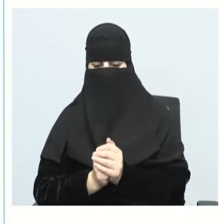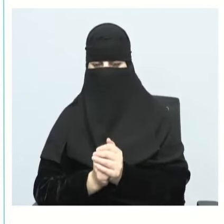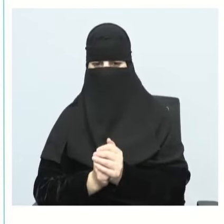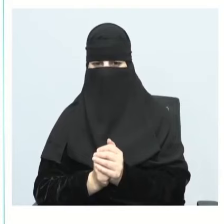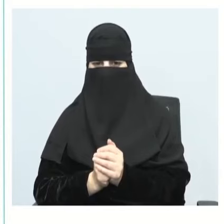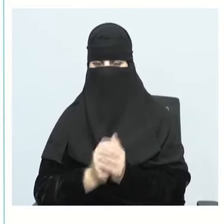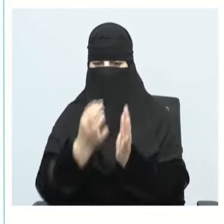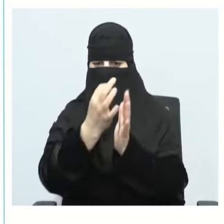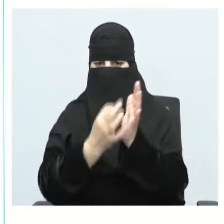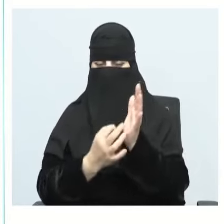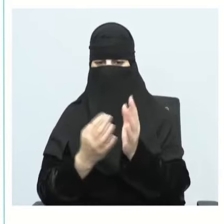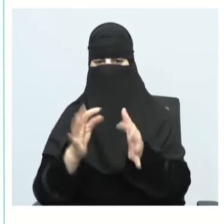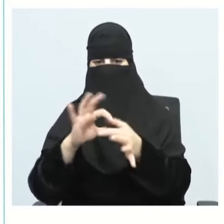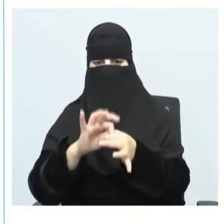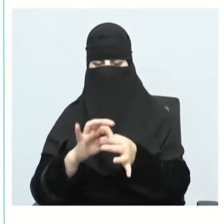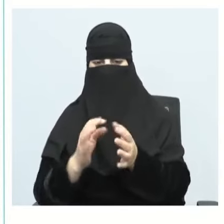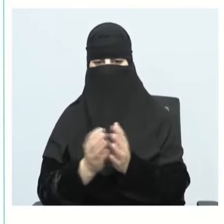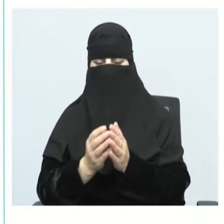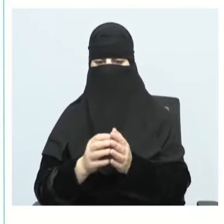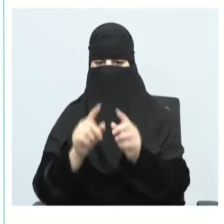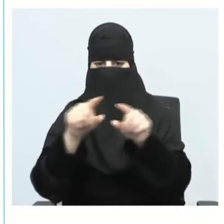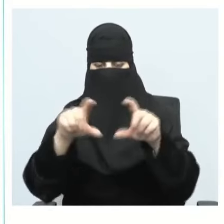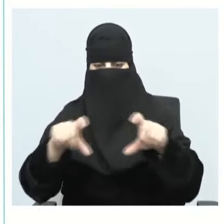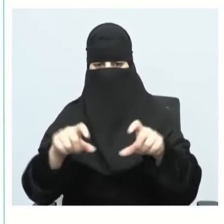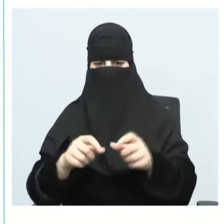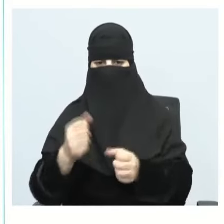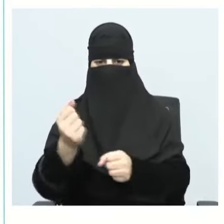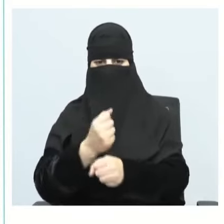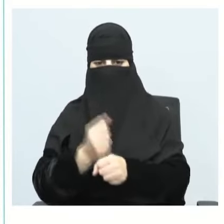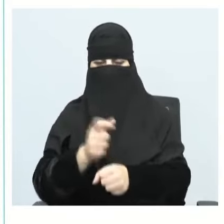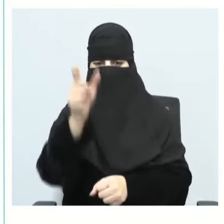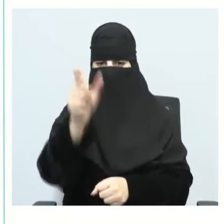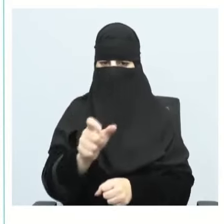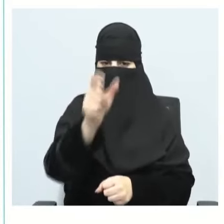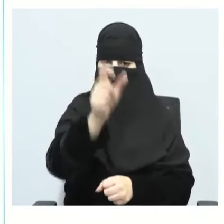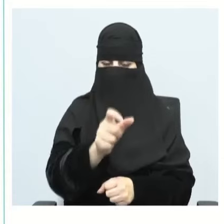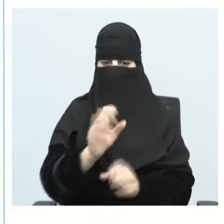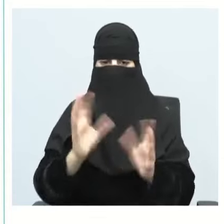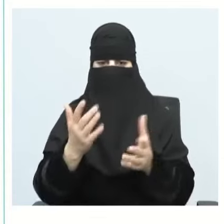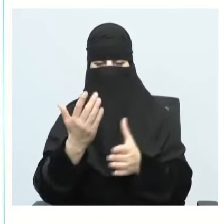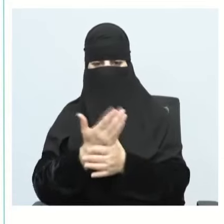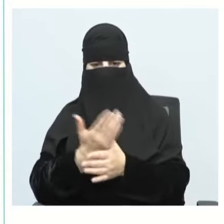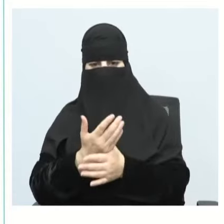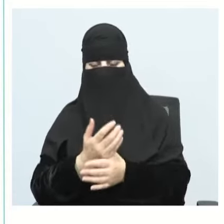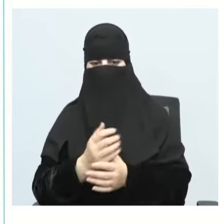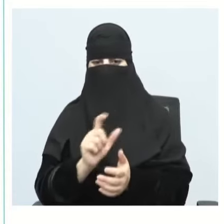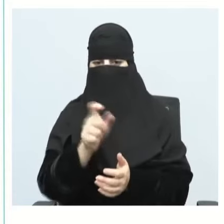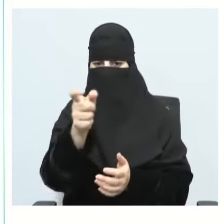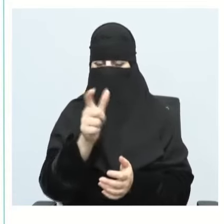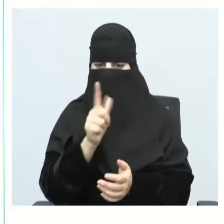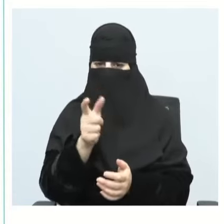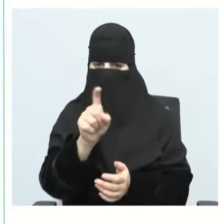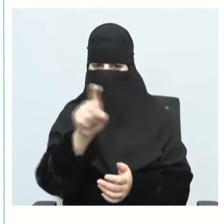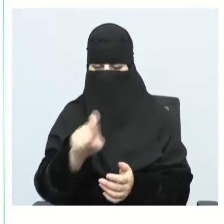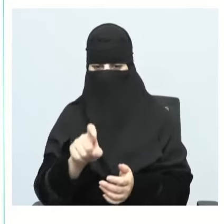هذه الخطوات الاربع اتفقنا انكم خطتنا اليوم هي ماذا انشاء قائمه لماذا لان السؤال يقول لك استعمل